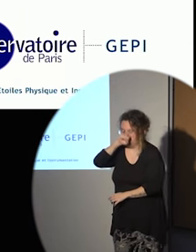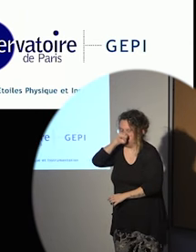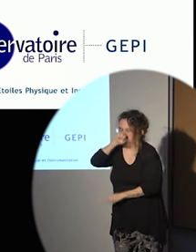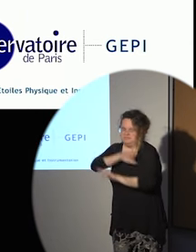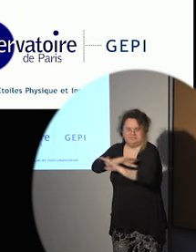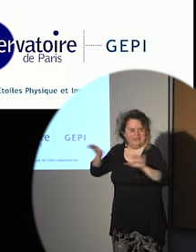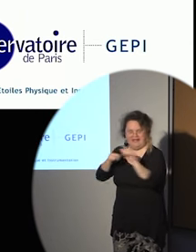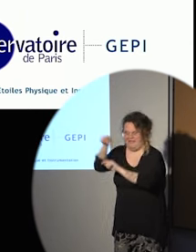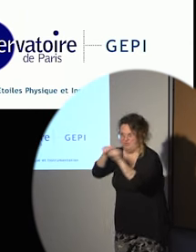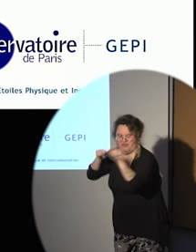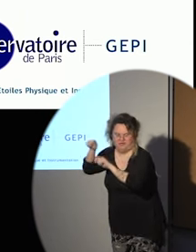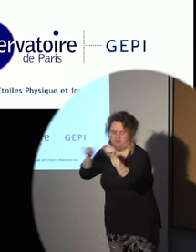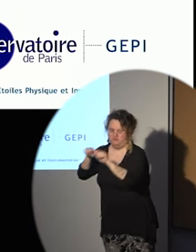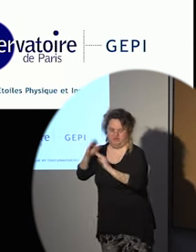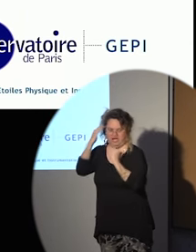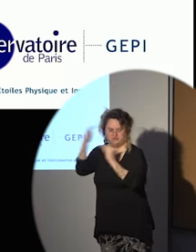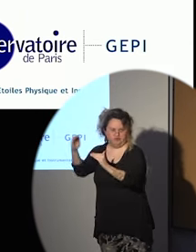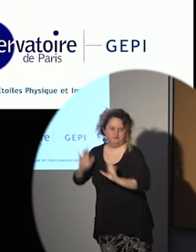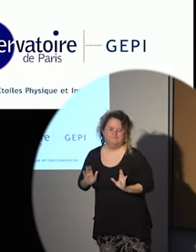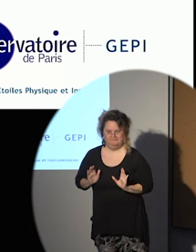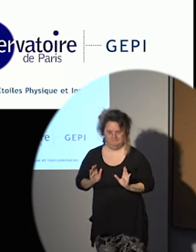Alors là, je vais vous proposer un petit aparté.